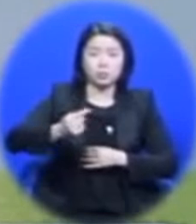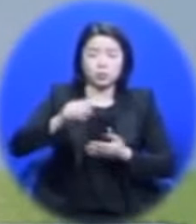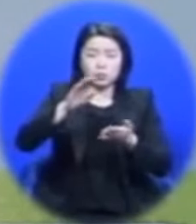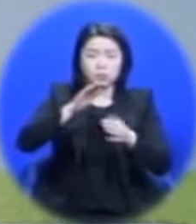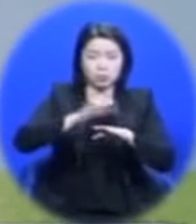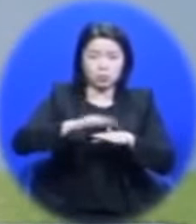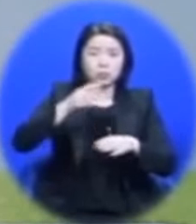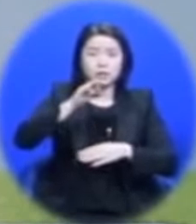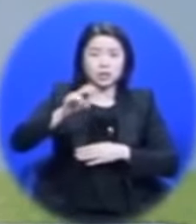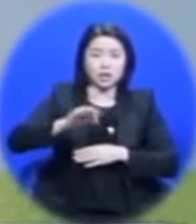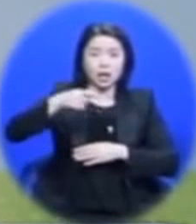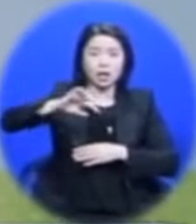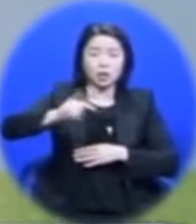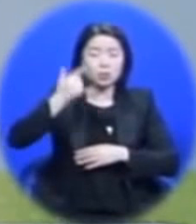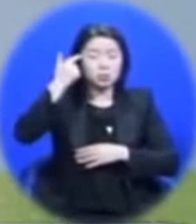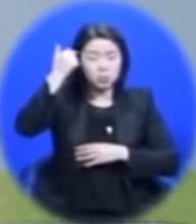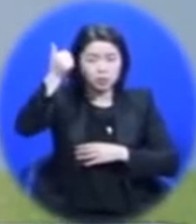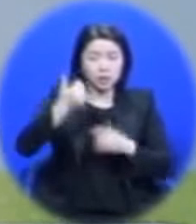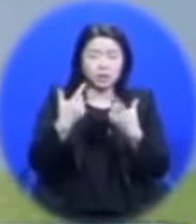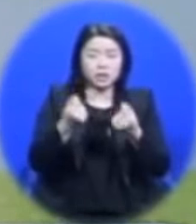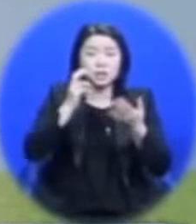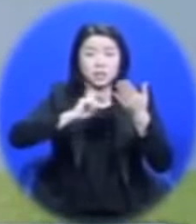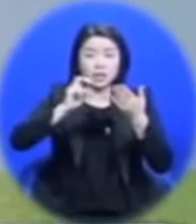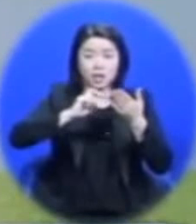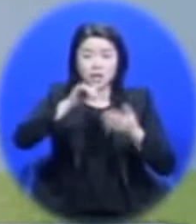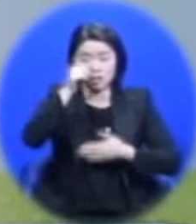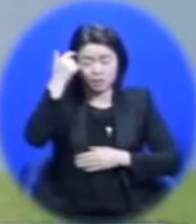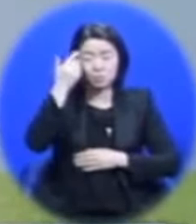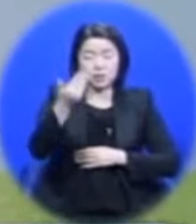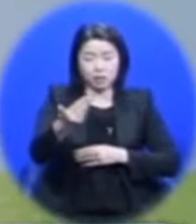목사님 같은 그런 찬양이 있으신가요?